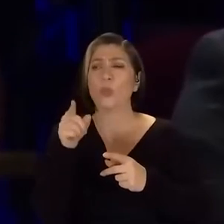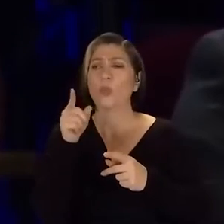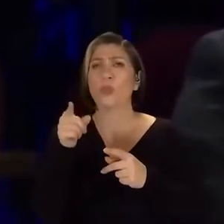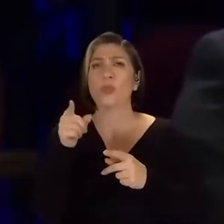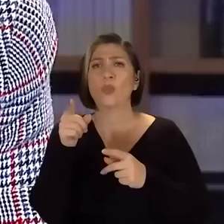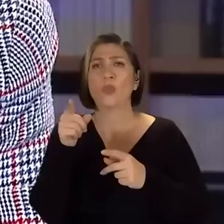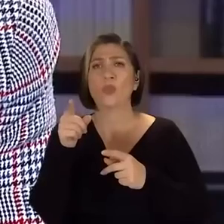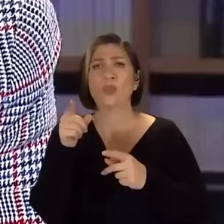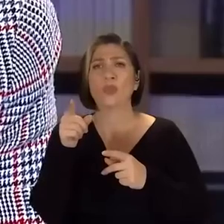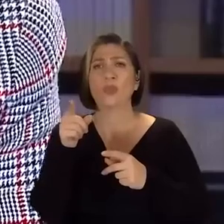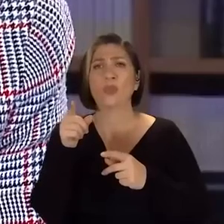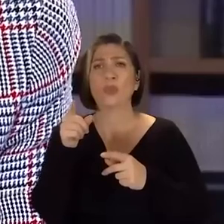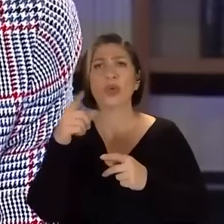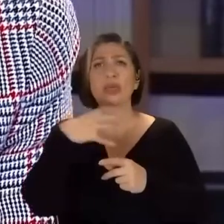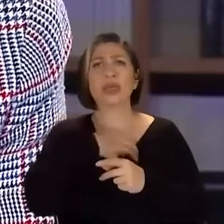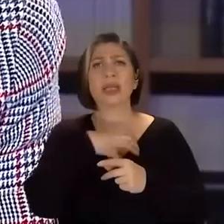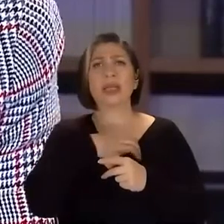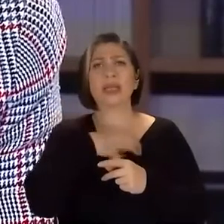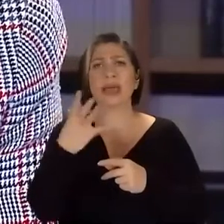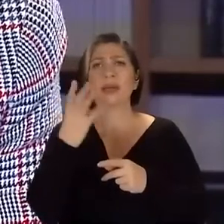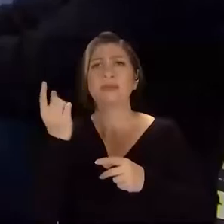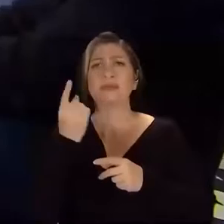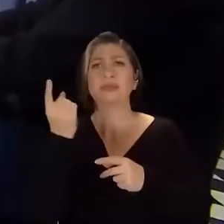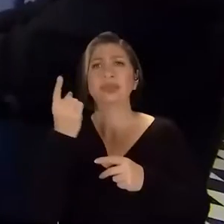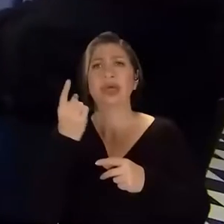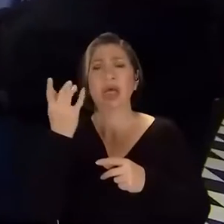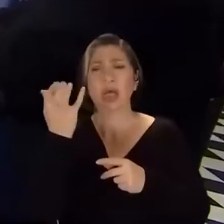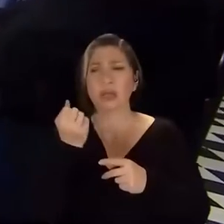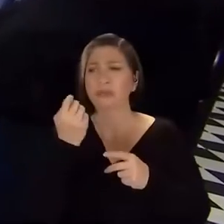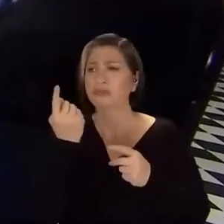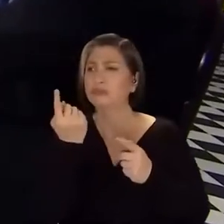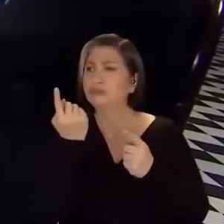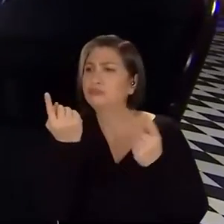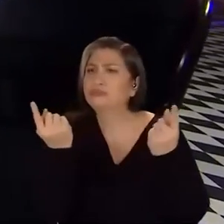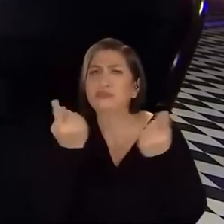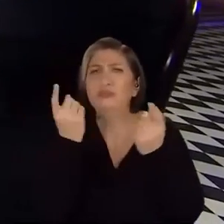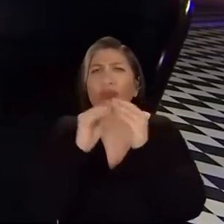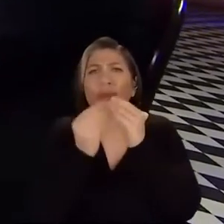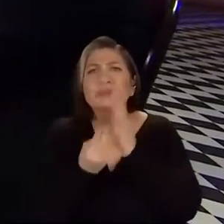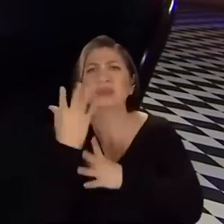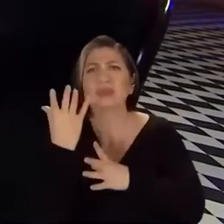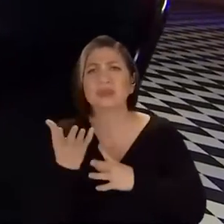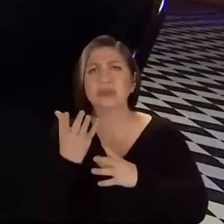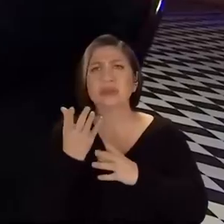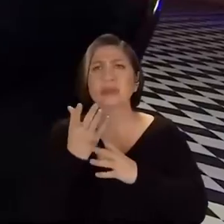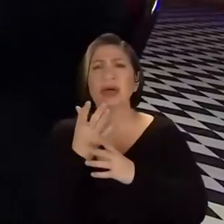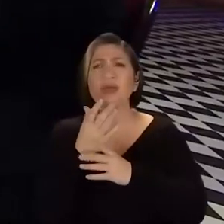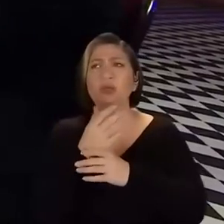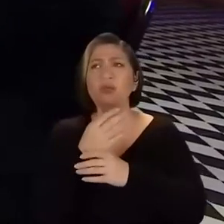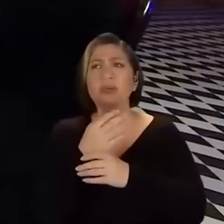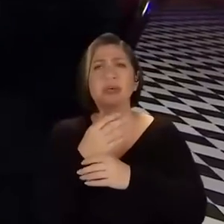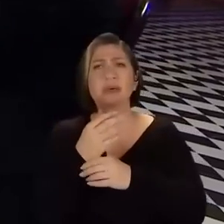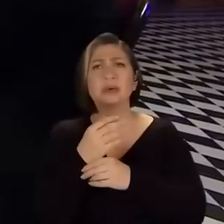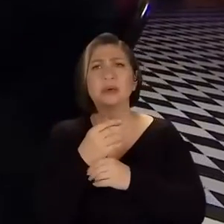okullar bitirmiş ve kendilerini işe alan şirketlerde başarı göstermek zorunda